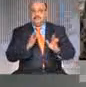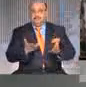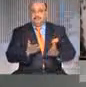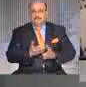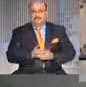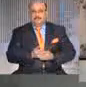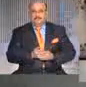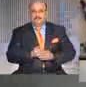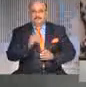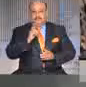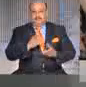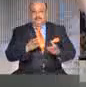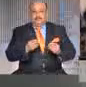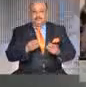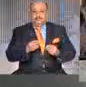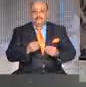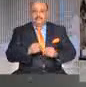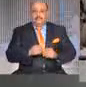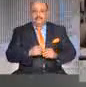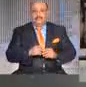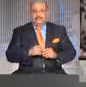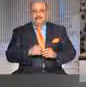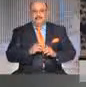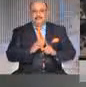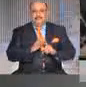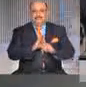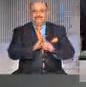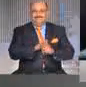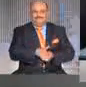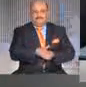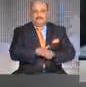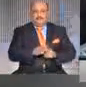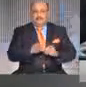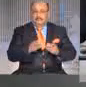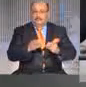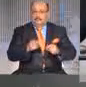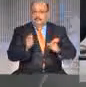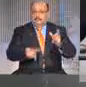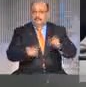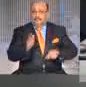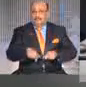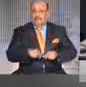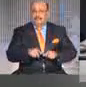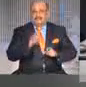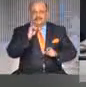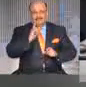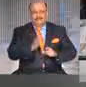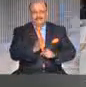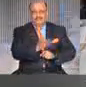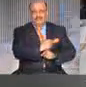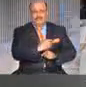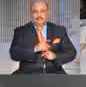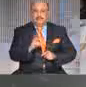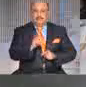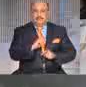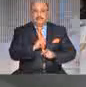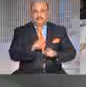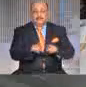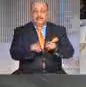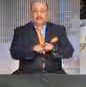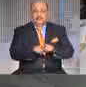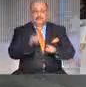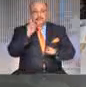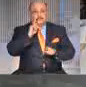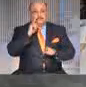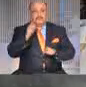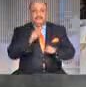التي سيتم التدخل فيها لتحسيس المرأة بأهم مكتسباتها ودفعها للمشاركة في الحياة العامة، وذلك عن طريق